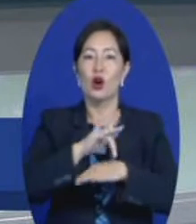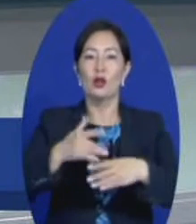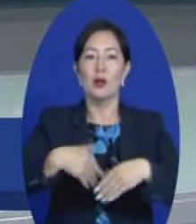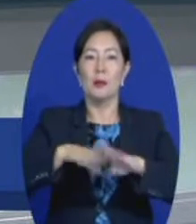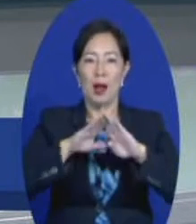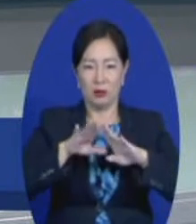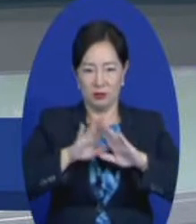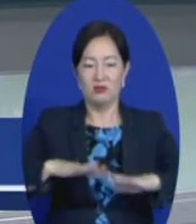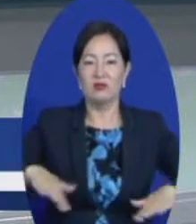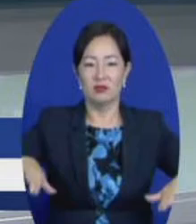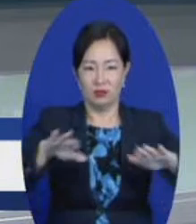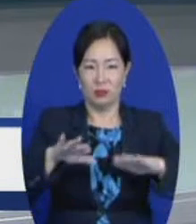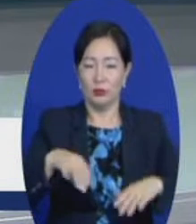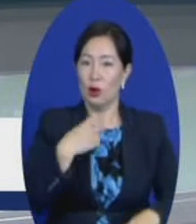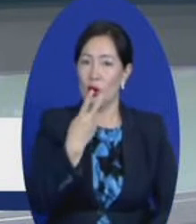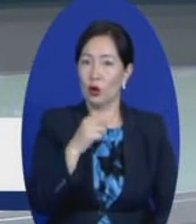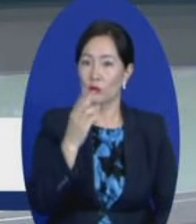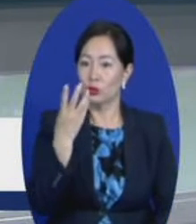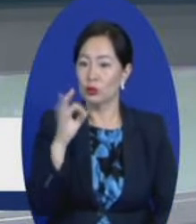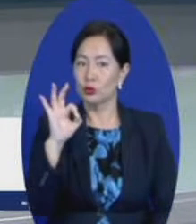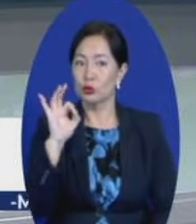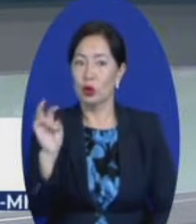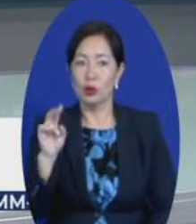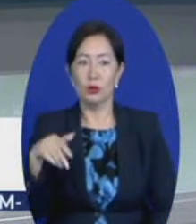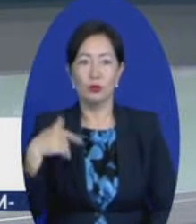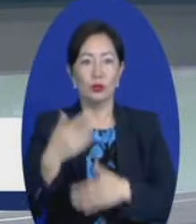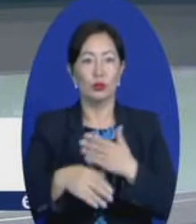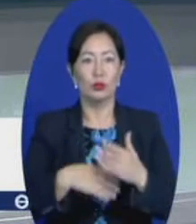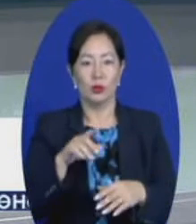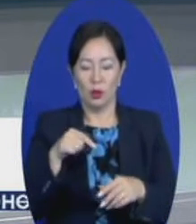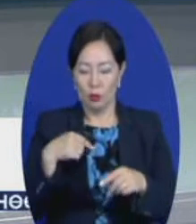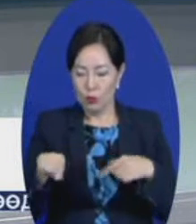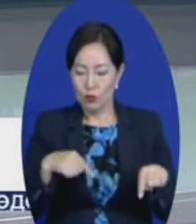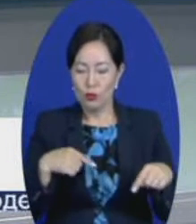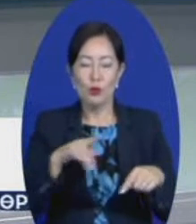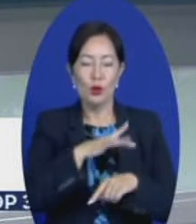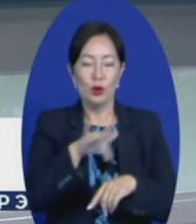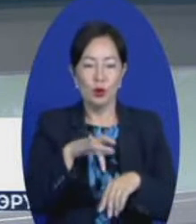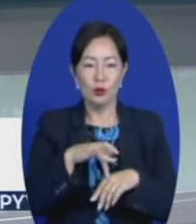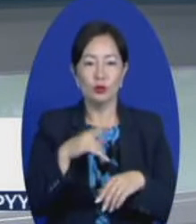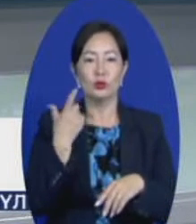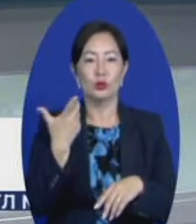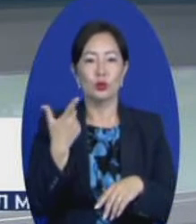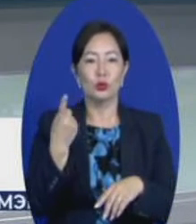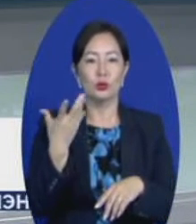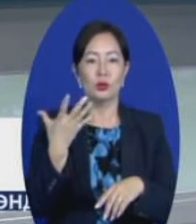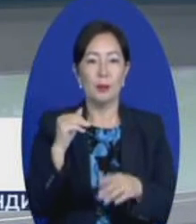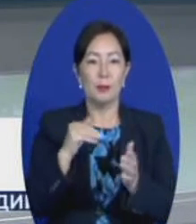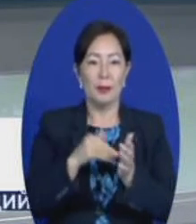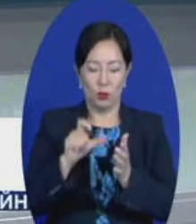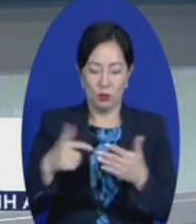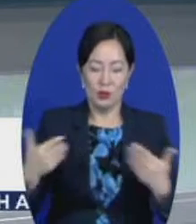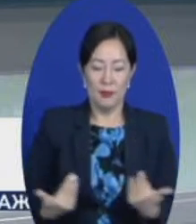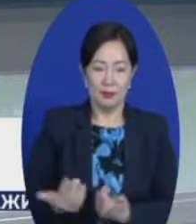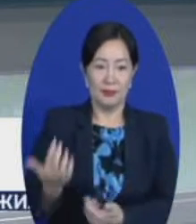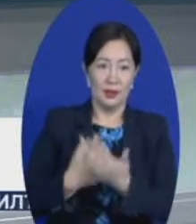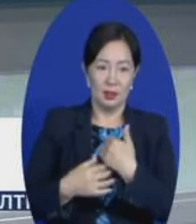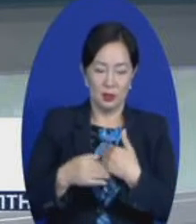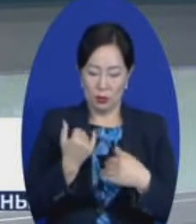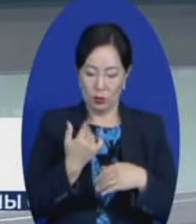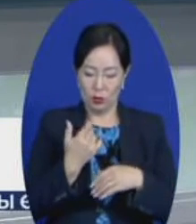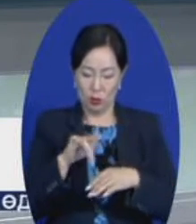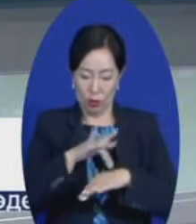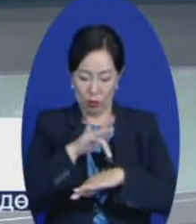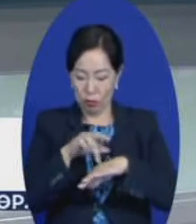өнөөдөр шаардлага тавилаа. 2040 он гэхэд дагуулах хотод 150 мянган гаруй иргэд оршин суна гэж тооцоолж байгаа. Мөн Богдхан уулын урд дур төмөр зам тавигдаж